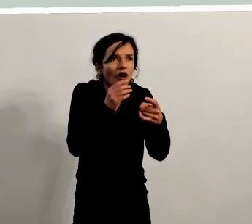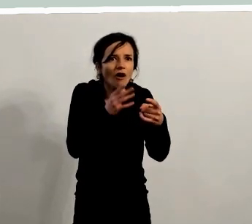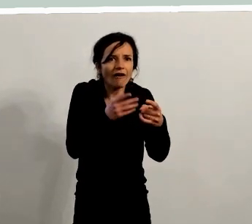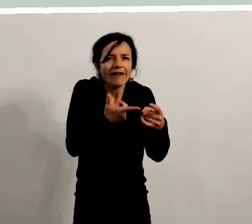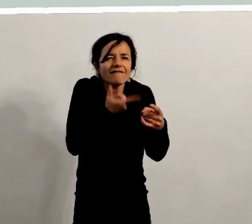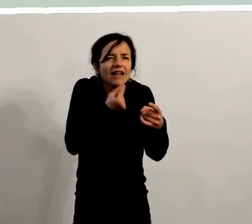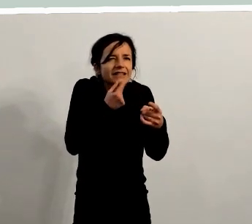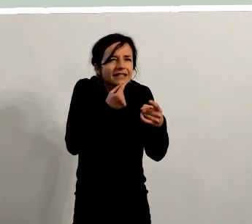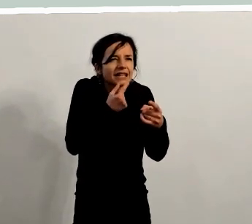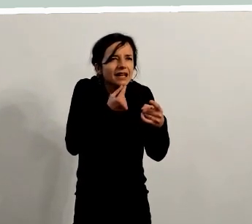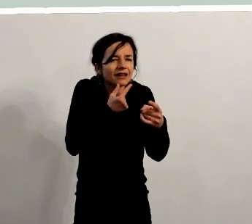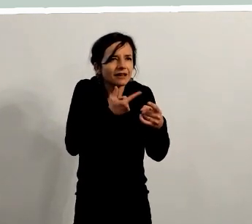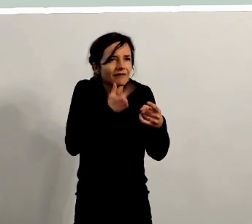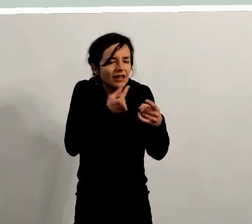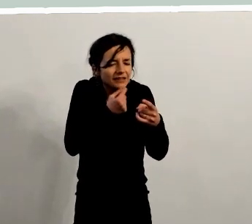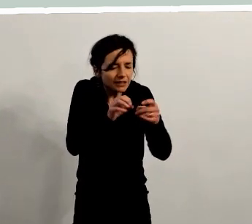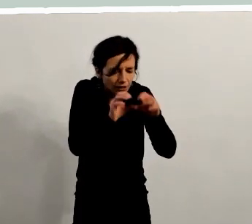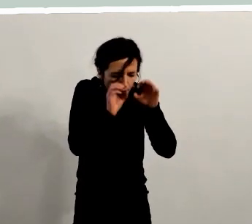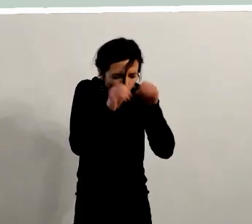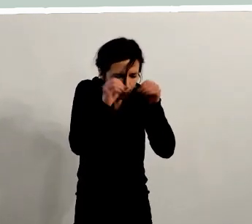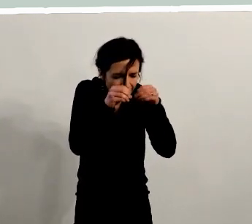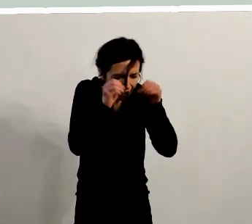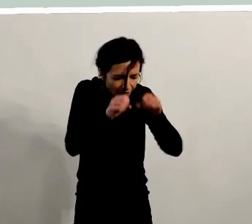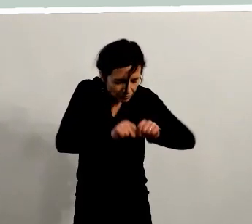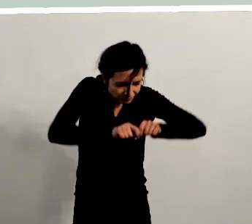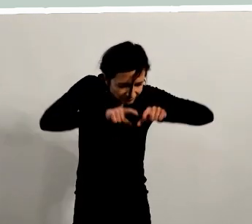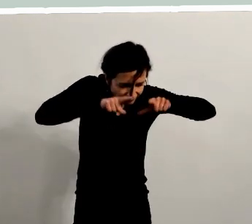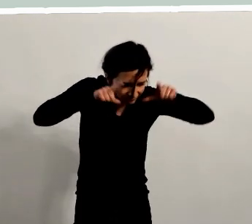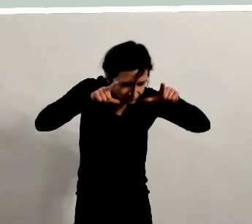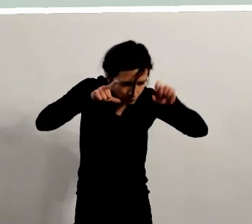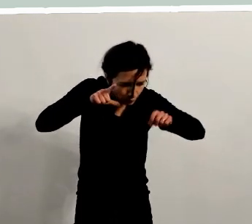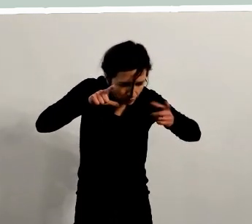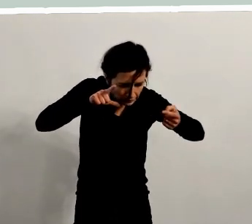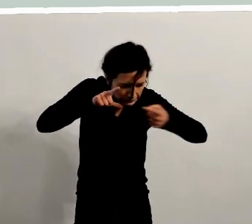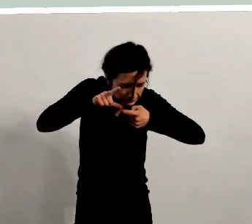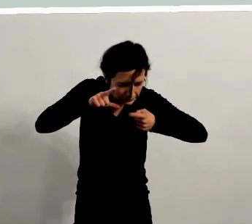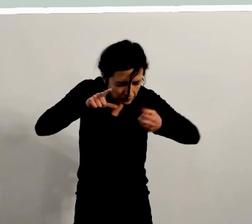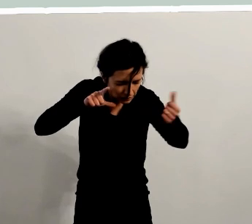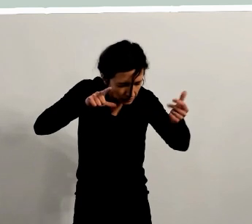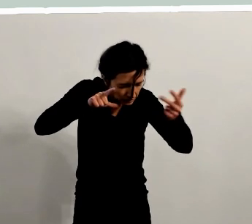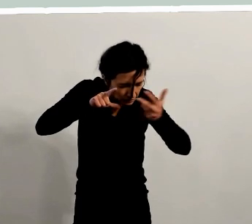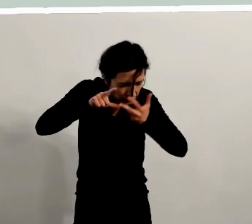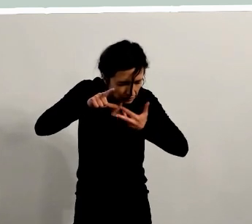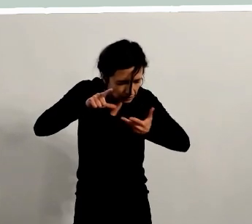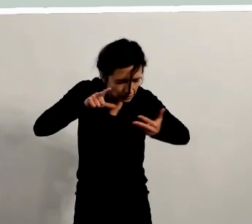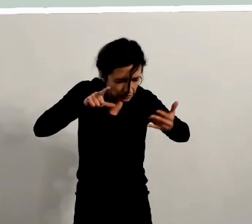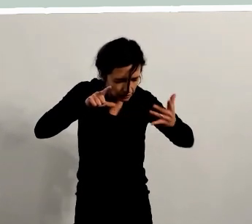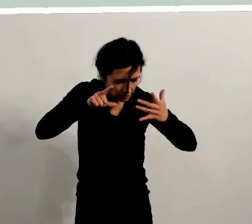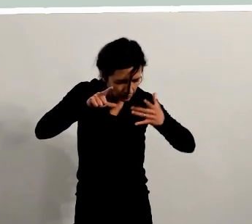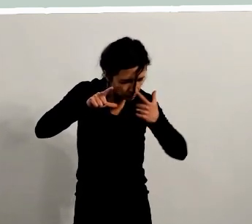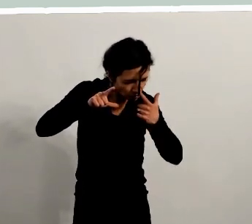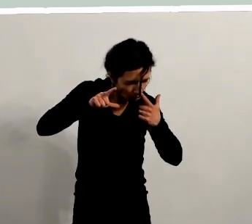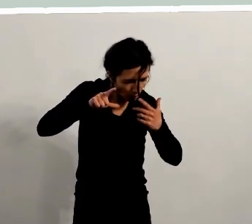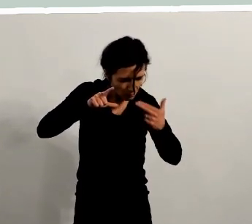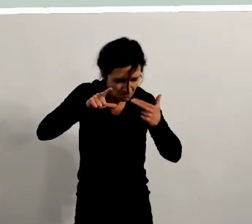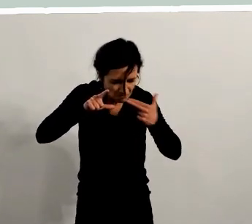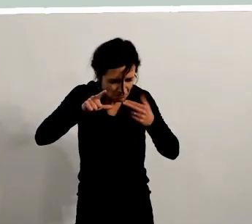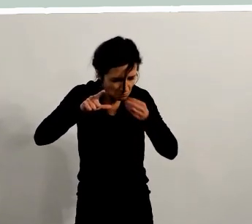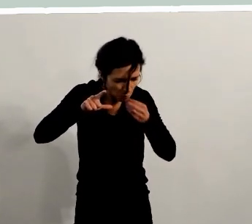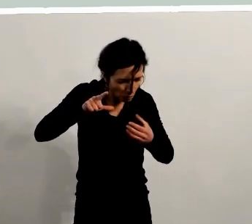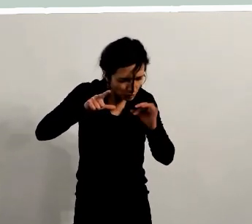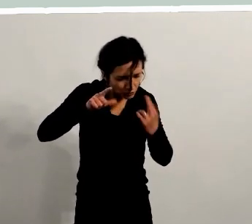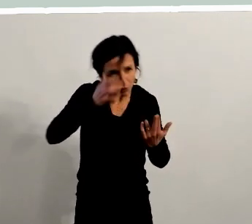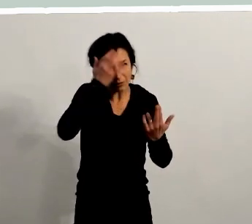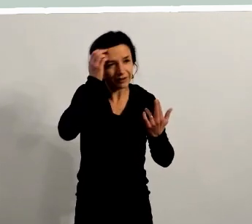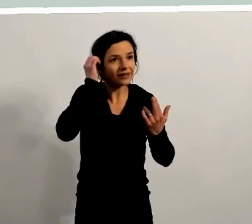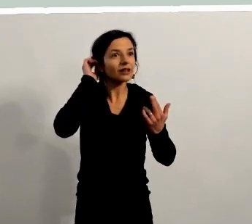peut faire un recueil de sperme et compter le nombre de spermatozoïdes, regarder leur qualité. Donc on a un accès